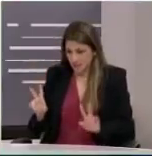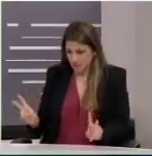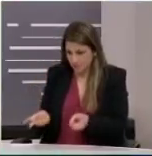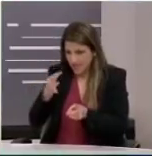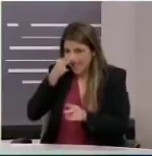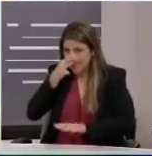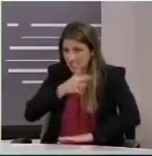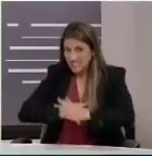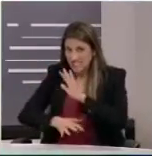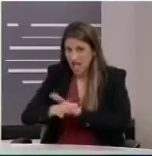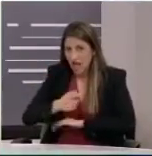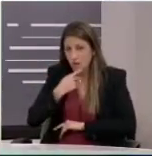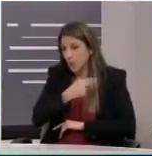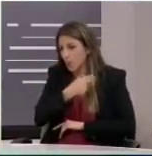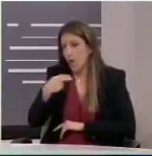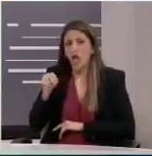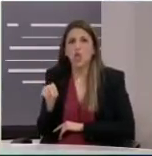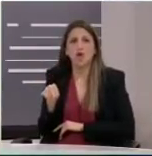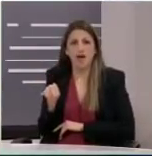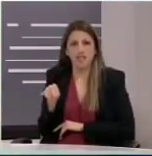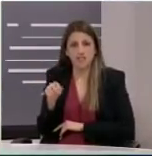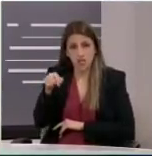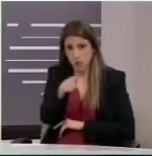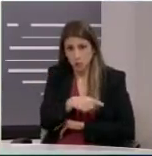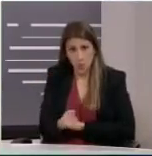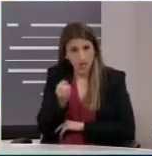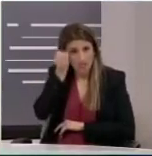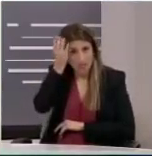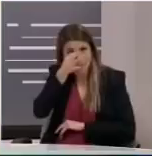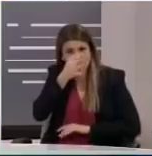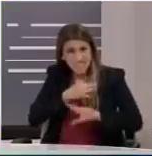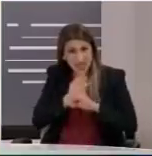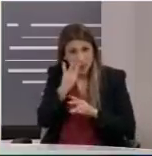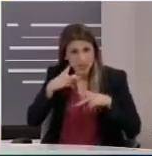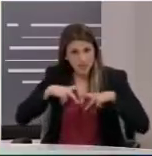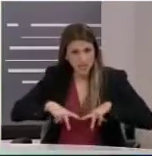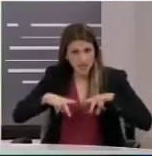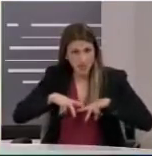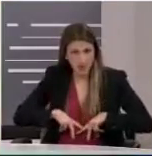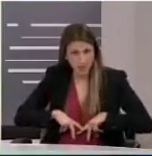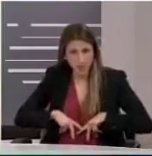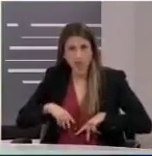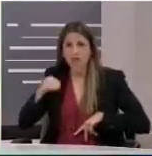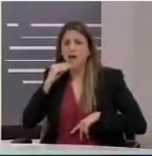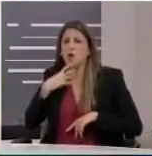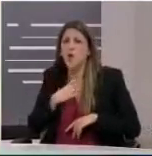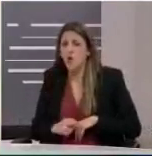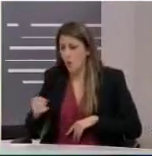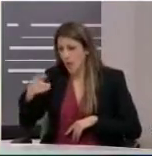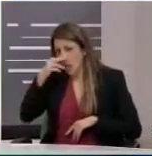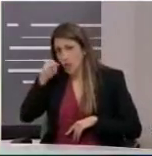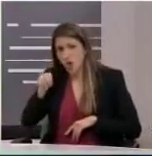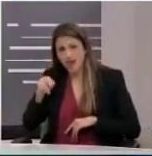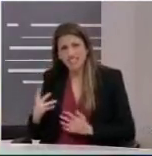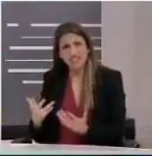ξέσπασμα αυτού του μεγάλου σκανδάλου της Νοβάρτης και τη δικογραφία που ήρθε στη Βουλή και αφορά 10 πρόσωπα για